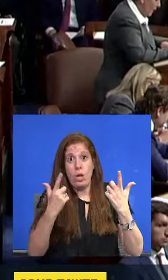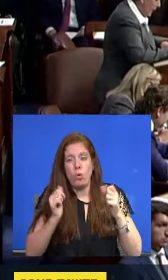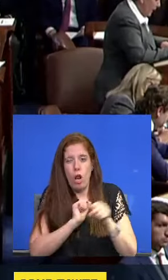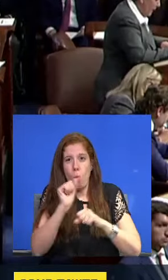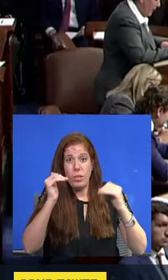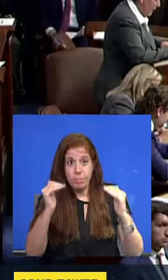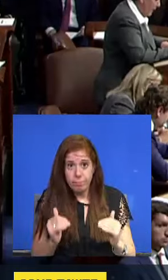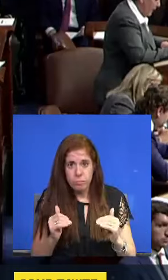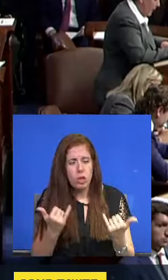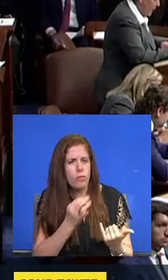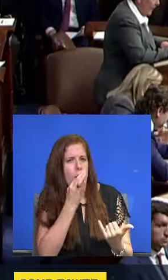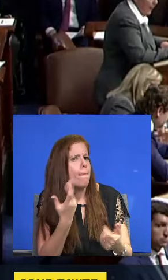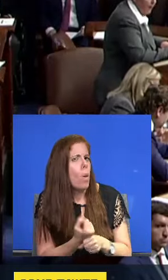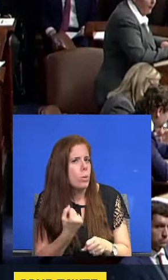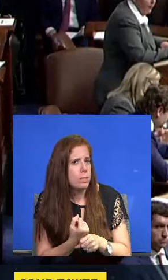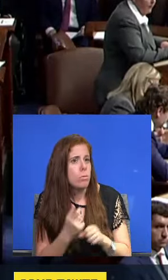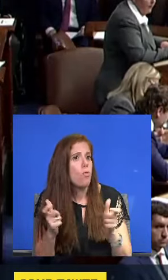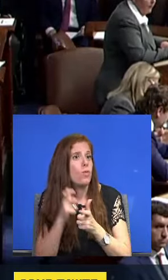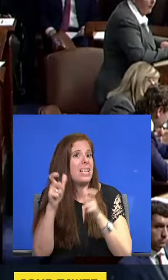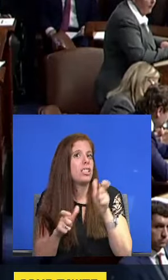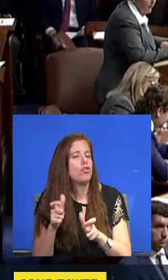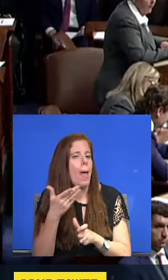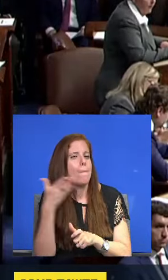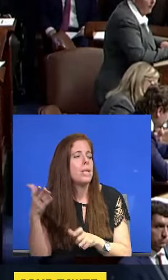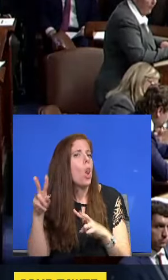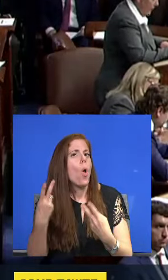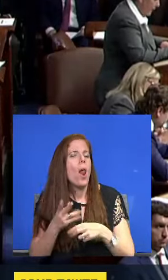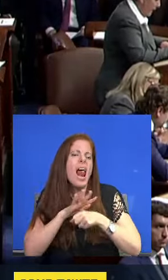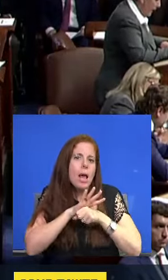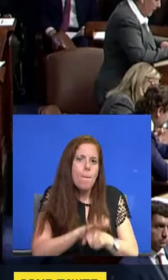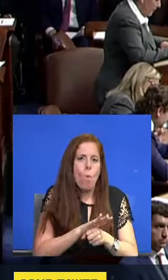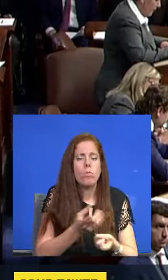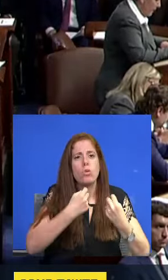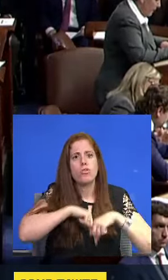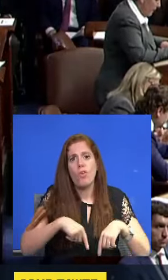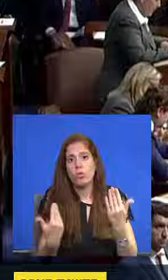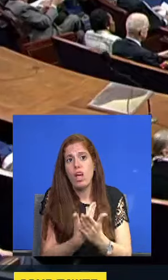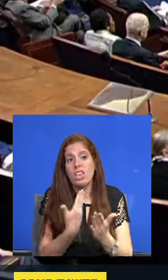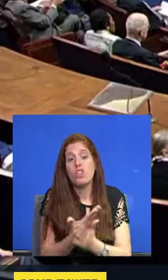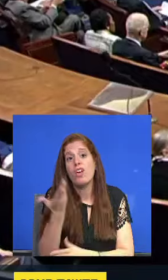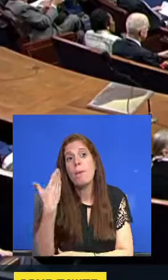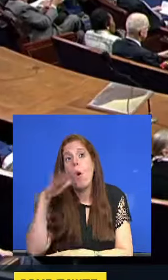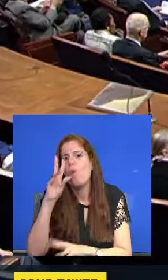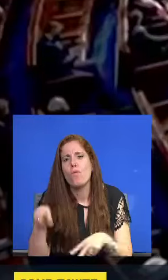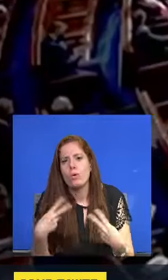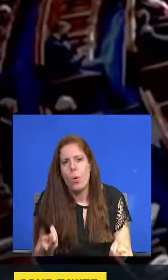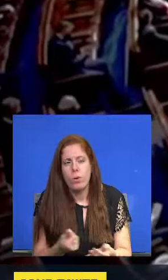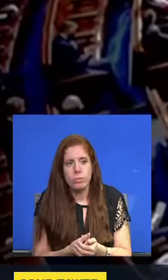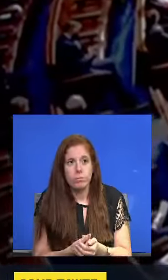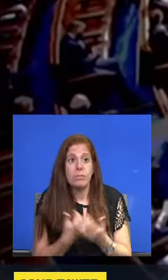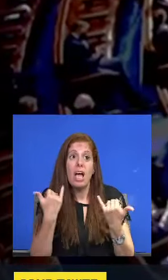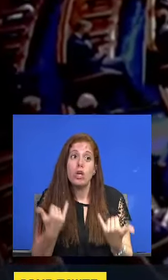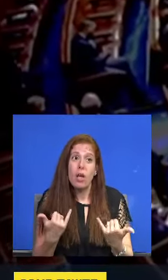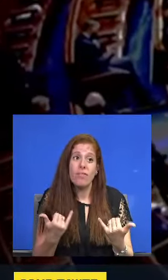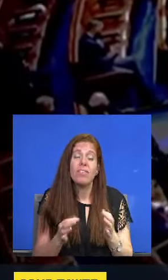עכשיו. קבוצת אנשי הימין לא יכולה לכפות יושב ראש חדש, וגם הרוב במפלגה אינו יכול לעשות זאת. Now the race is on